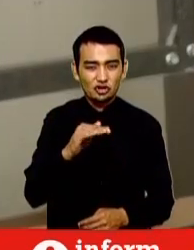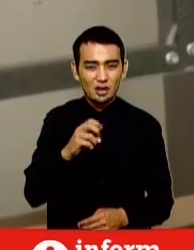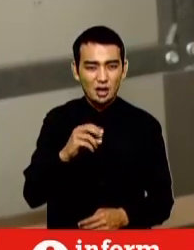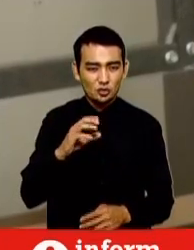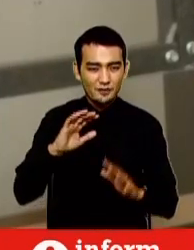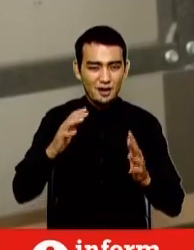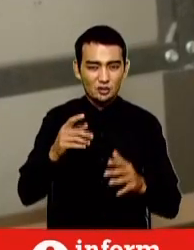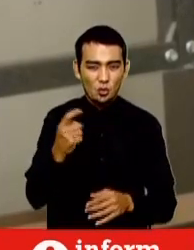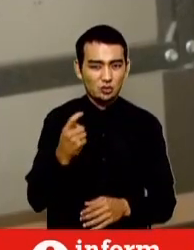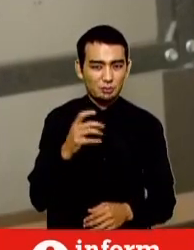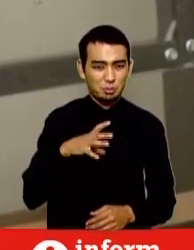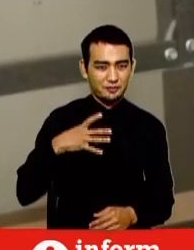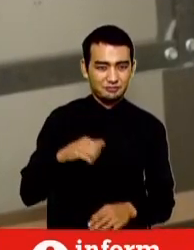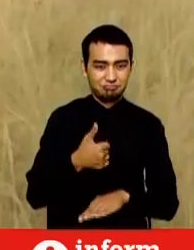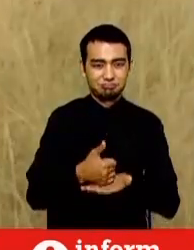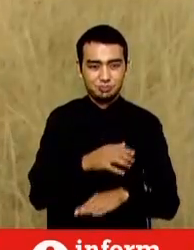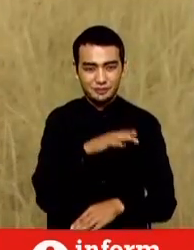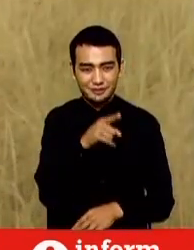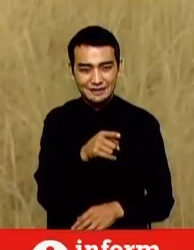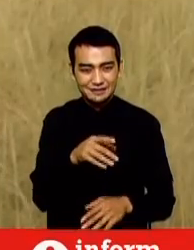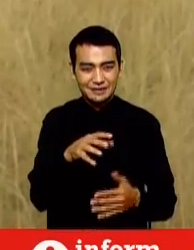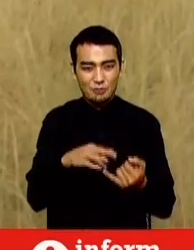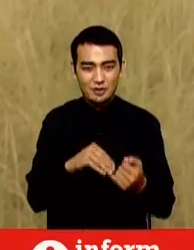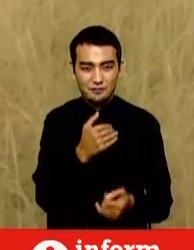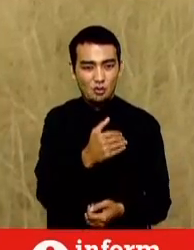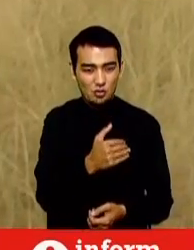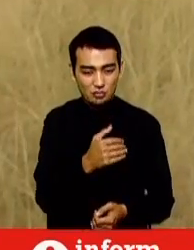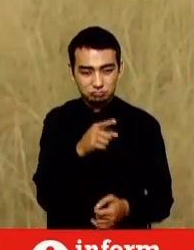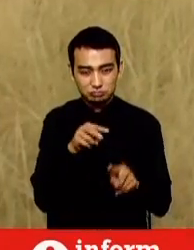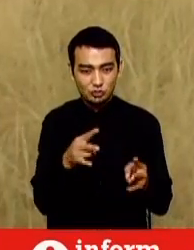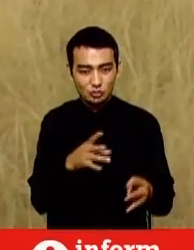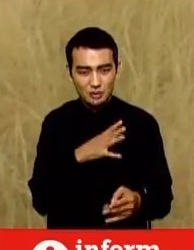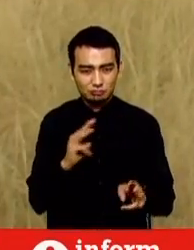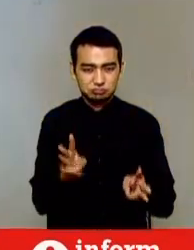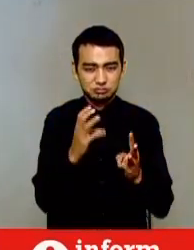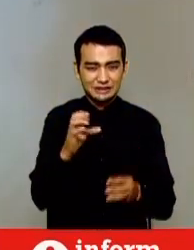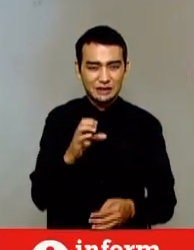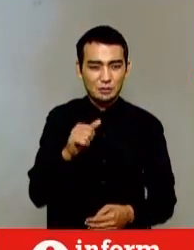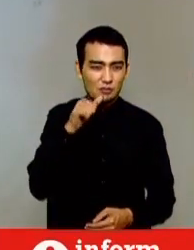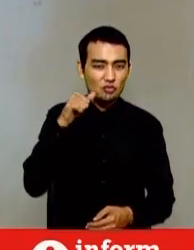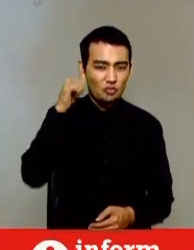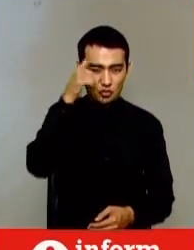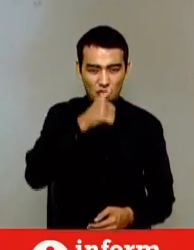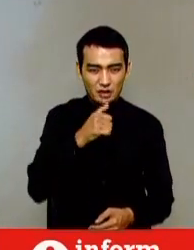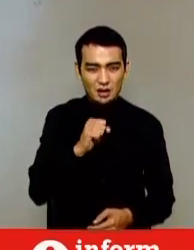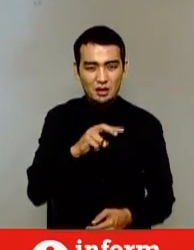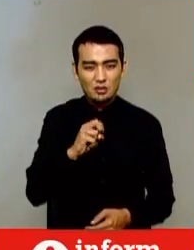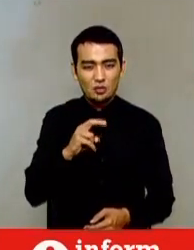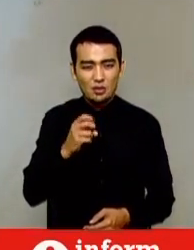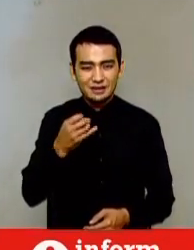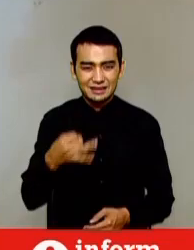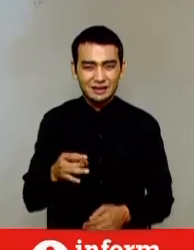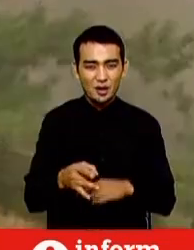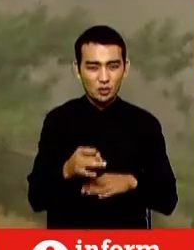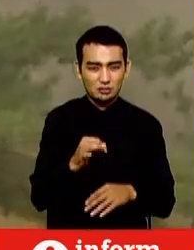Басаманского лесхоза. Именно с подведомственной ему территории начался крупный лесной пожар в сентябре прошлого года в Аюликольском районе. Свыше 40